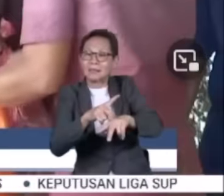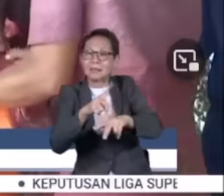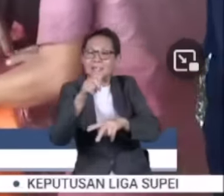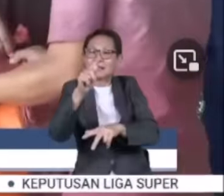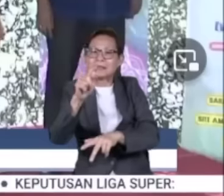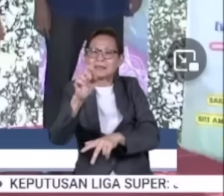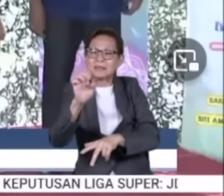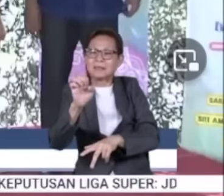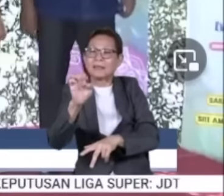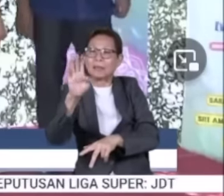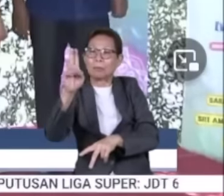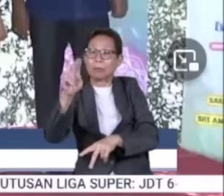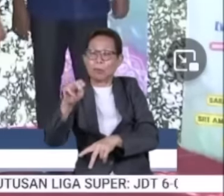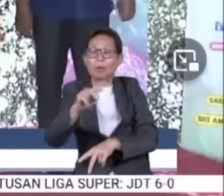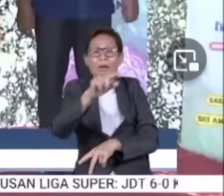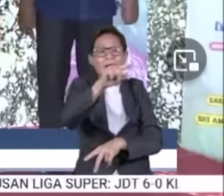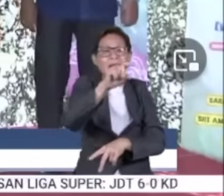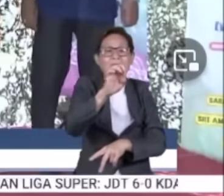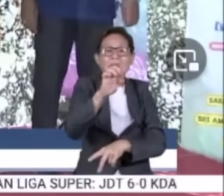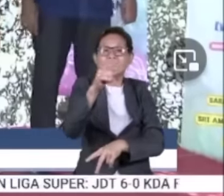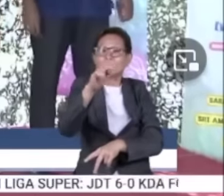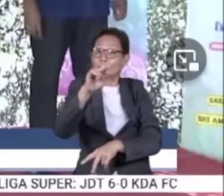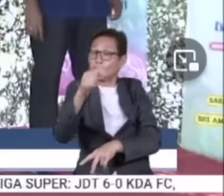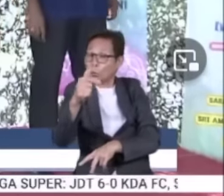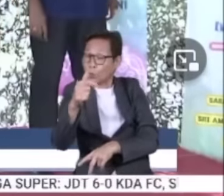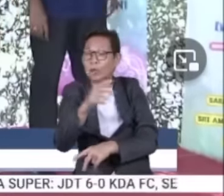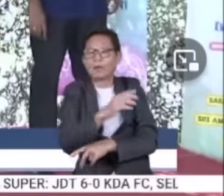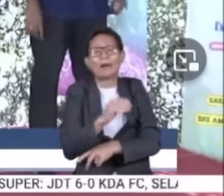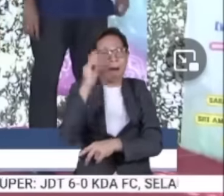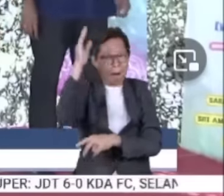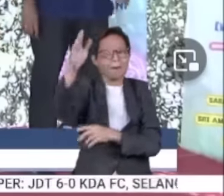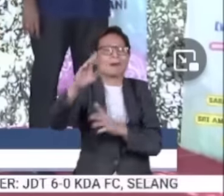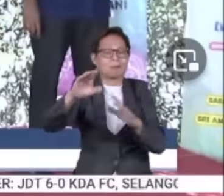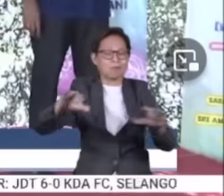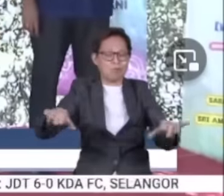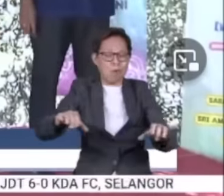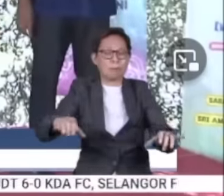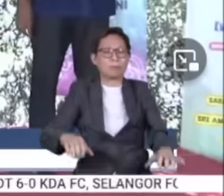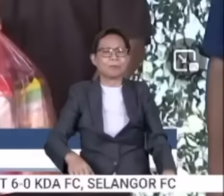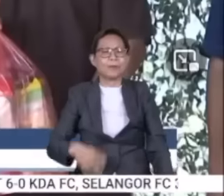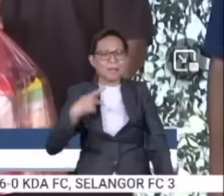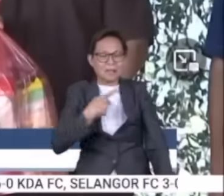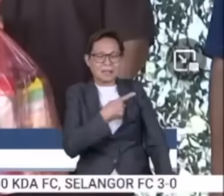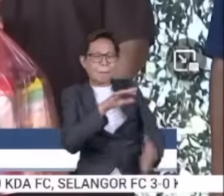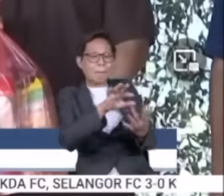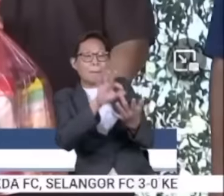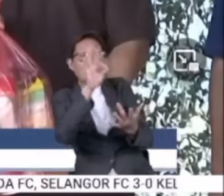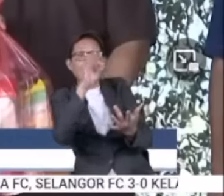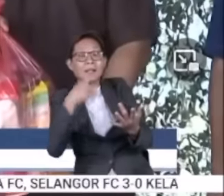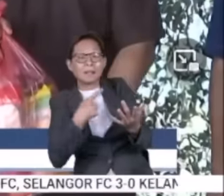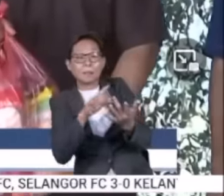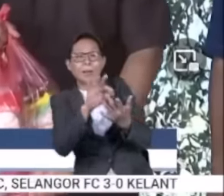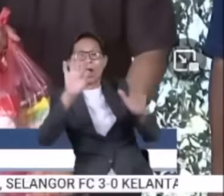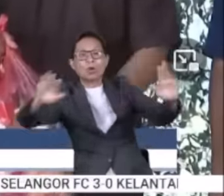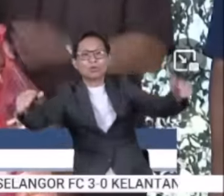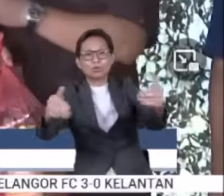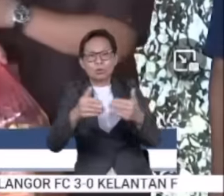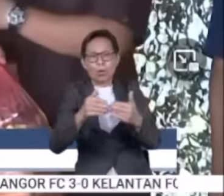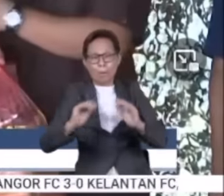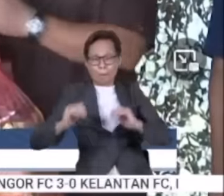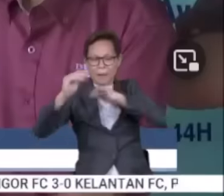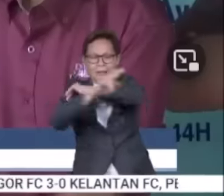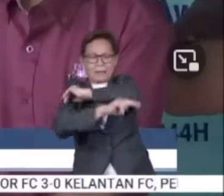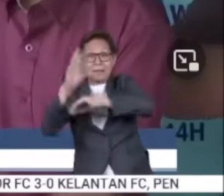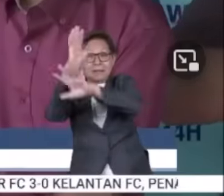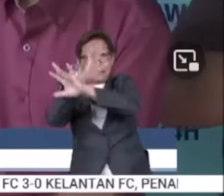Tebun Gedung. Ya. Akan dilaksanakan. Tetapi kita memilih untuk menutup di peringkat